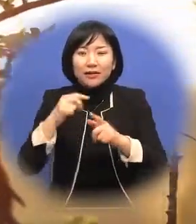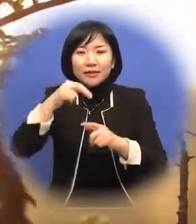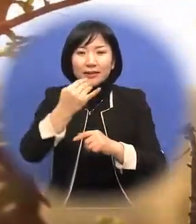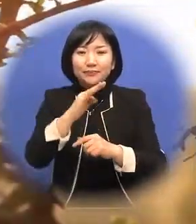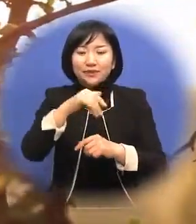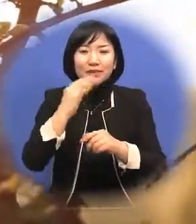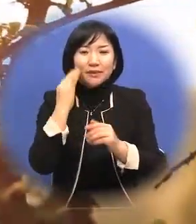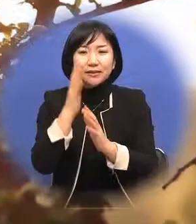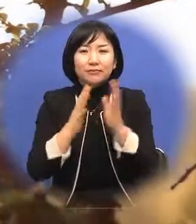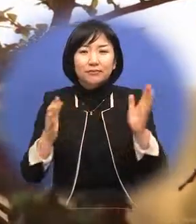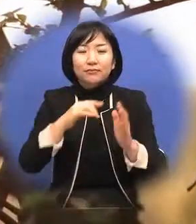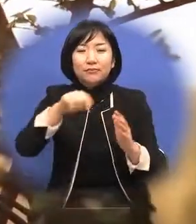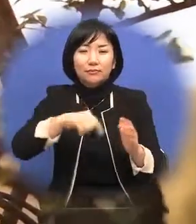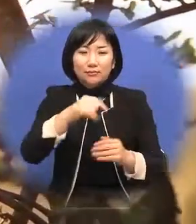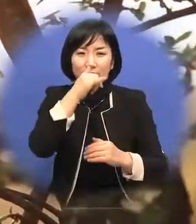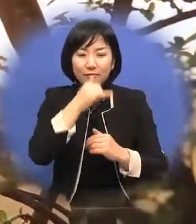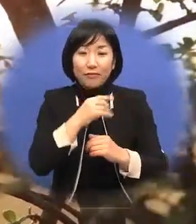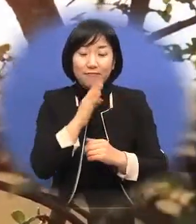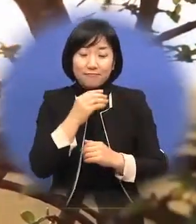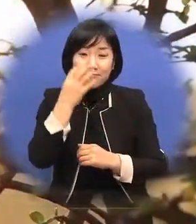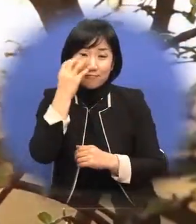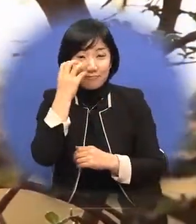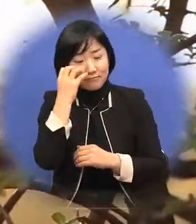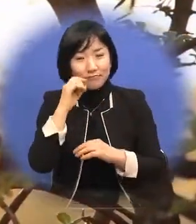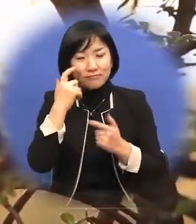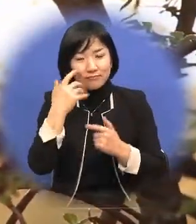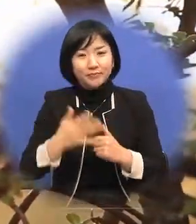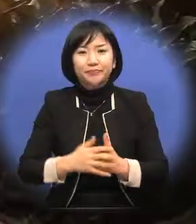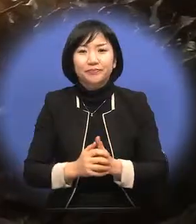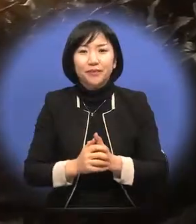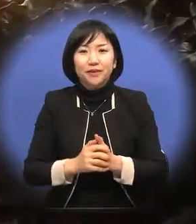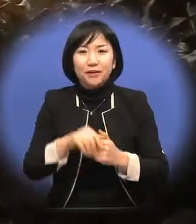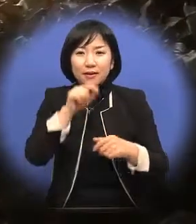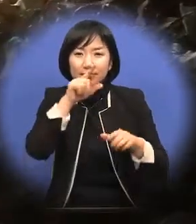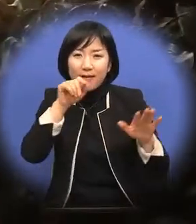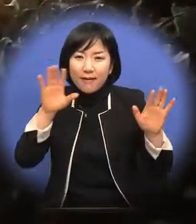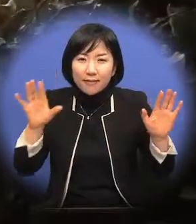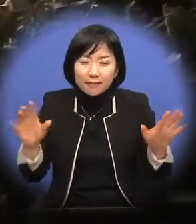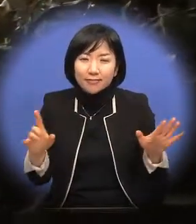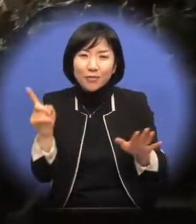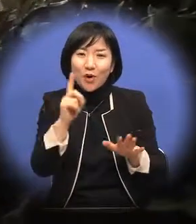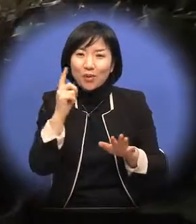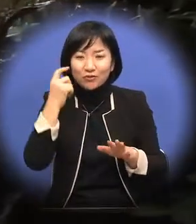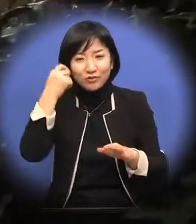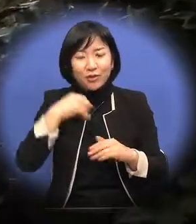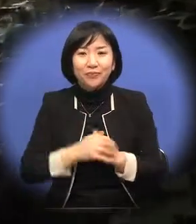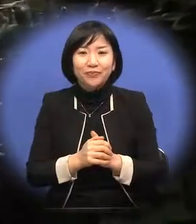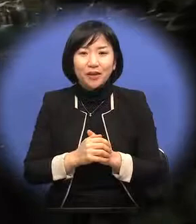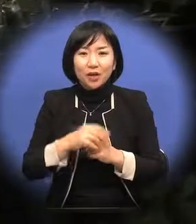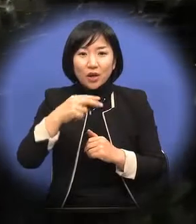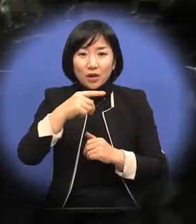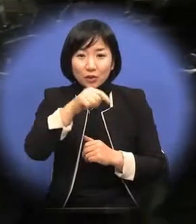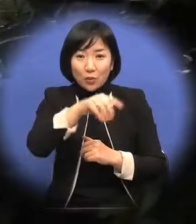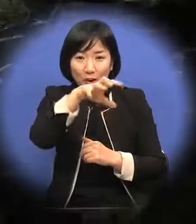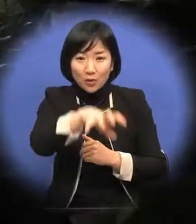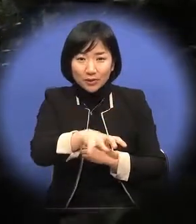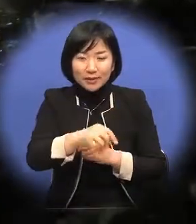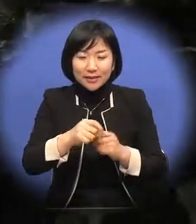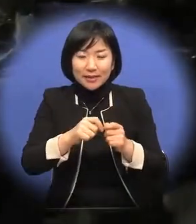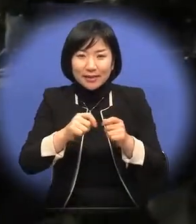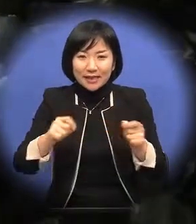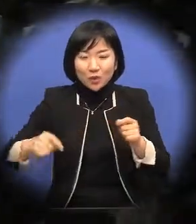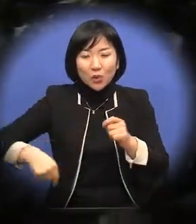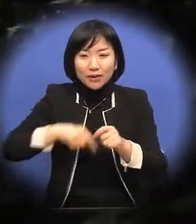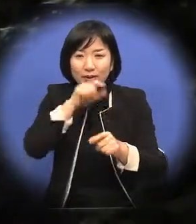숲지식물이 서식하고 있습니다. 정말 신비롭지 않습니까? 새들은 또 어떻구요? 동백동산에는